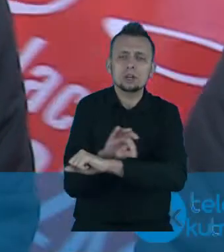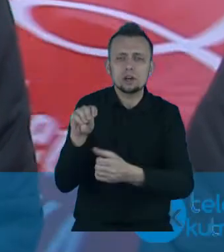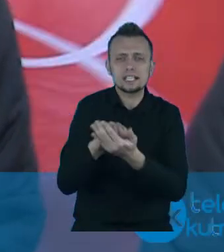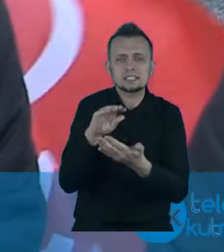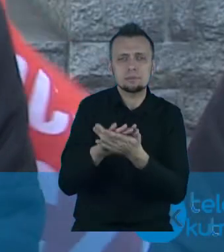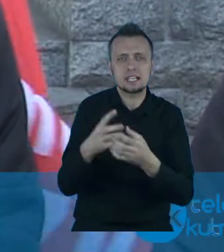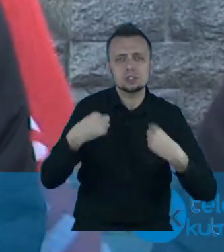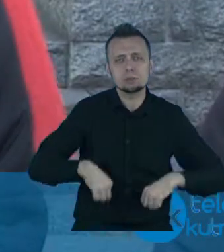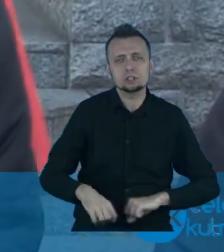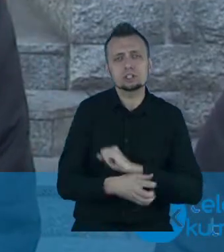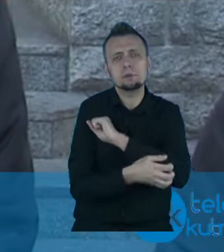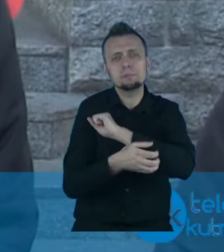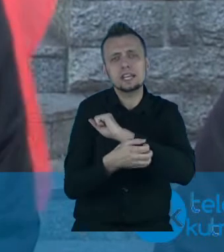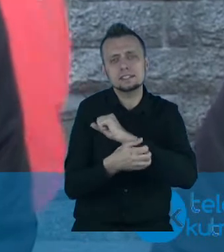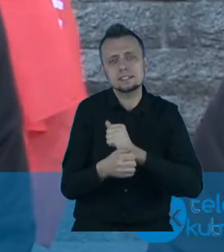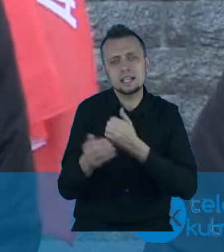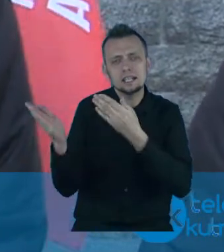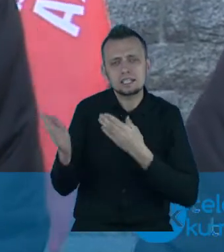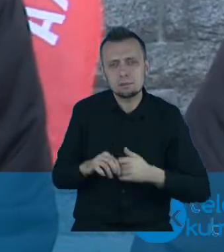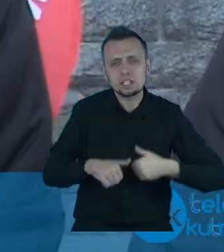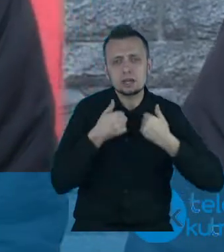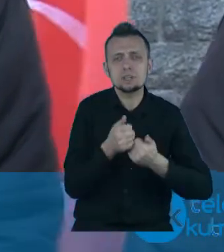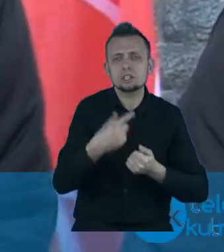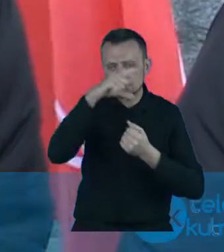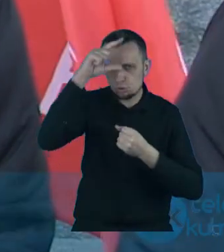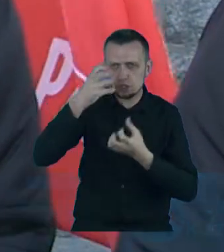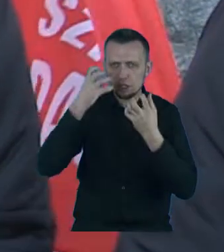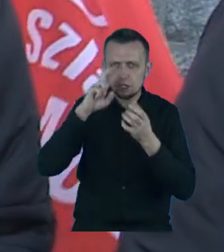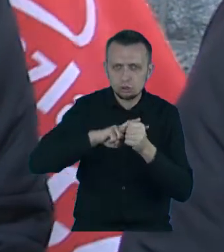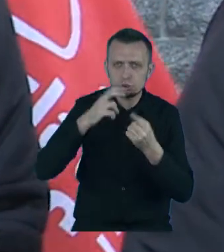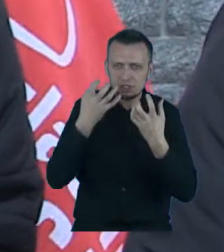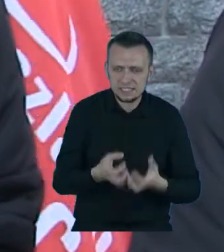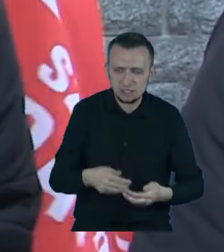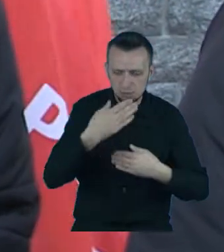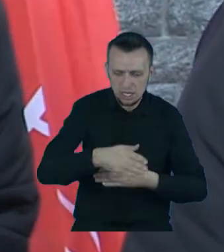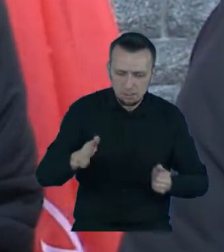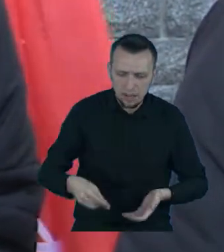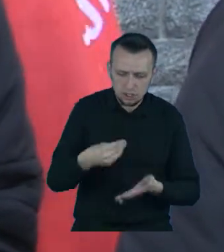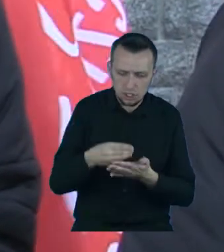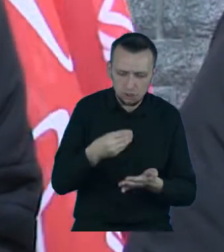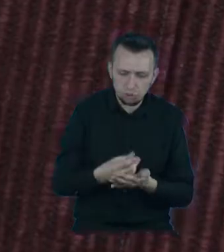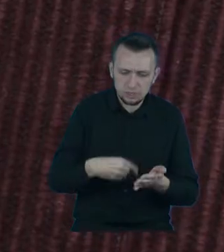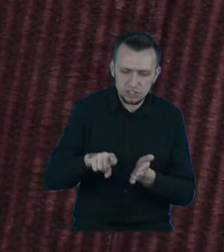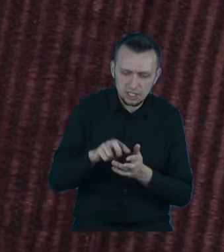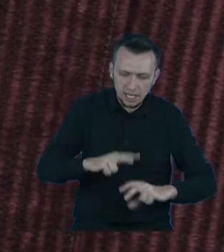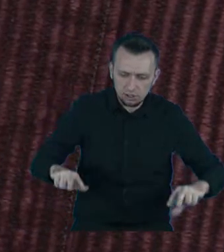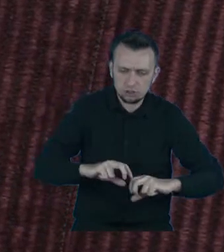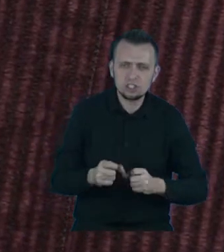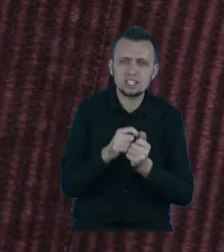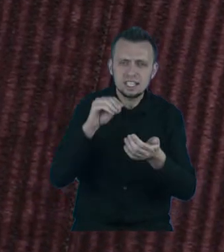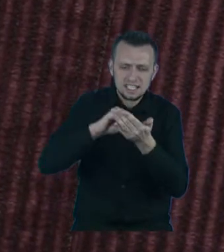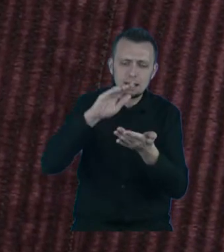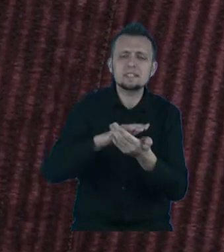darczyńców tutaj z Kutna, żeby cały czas się zgłaszali. Prosimy o wejście na stronę www.szlachetnapaczka.pl i wybieramy